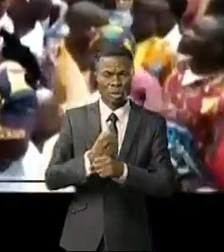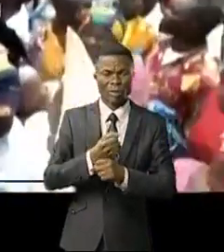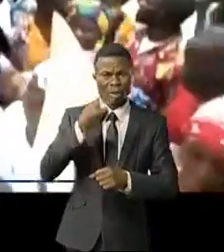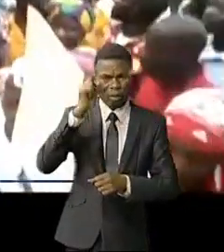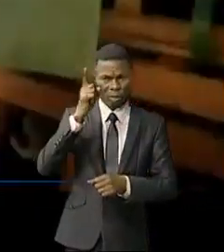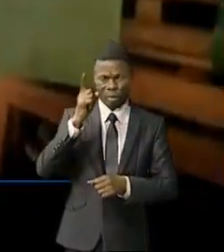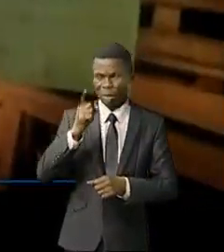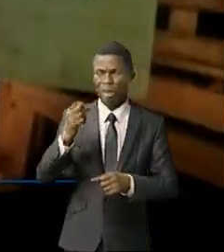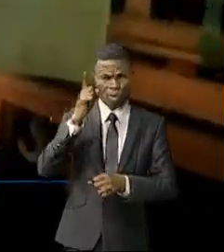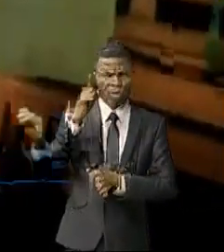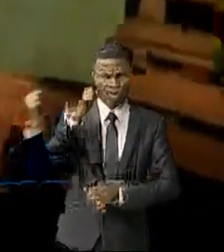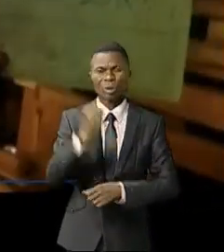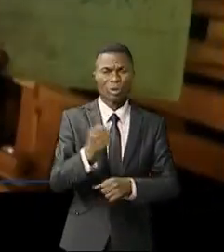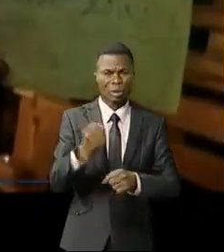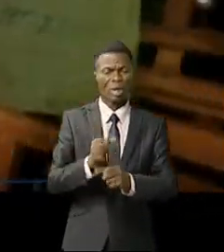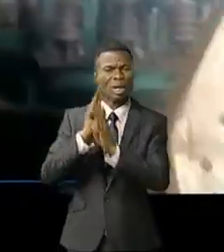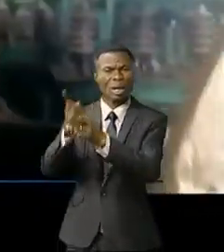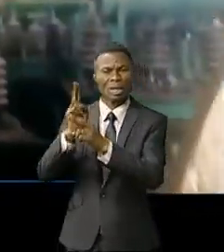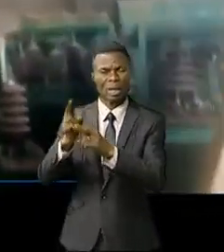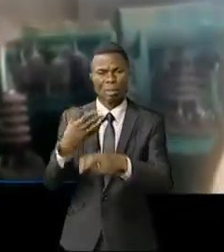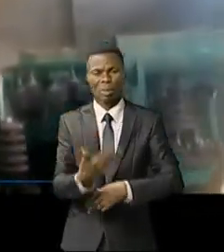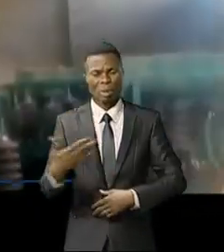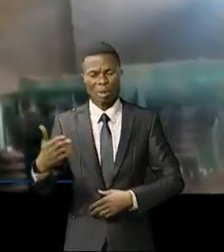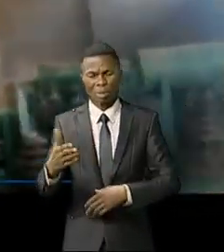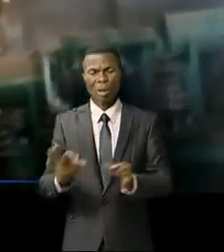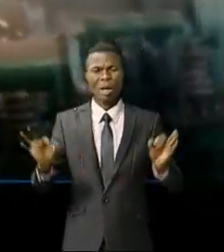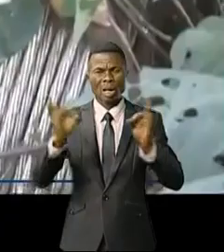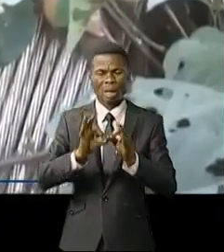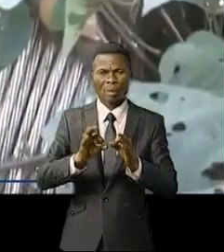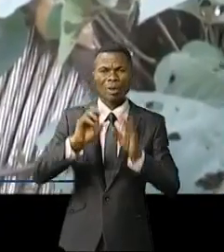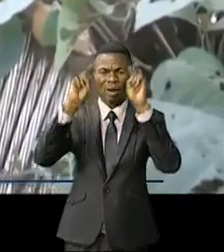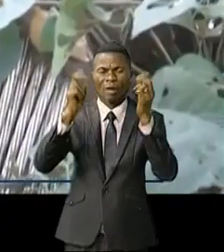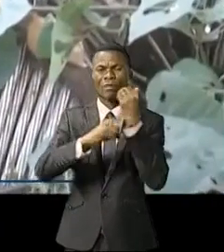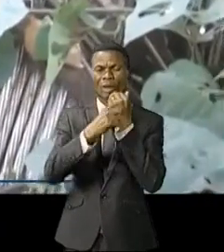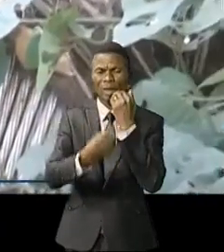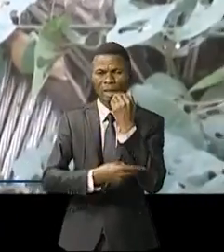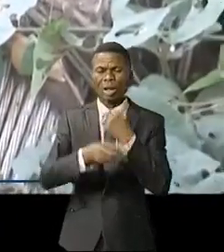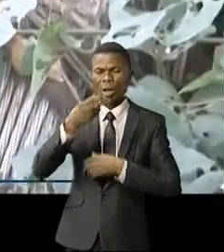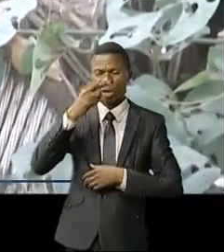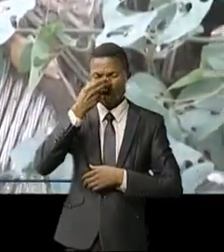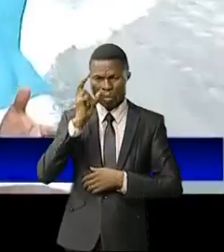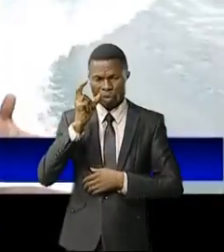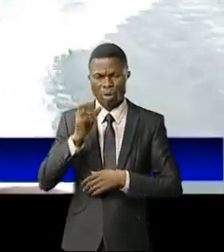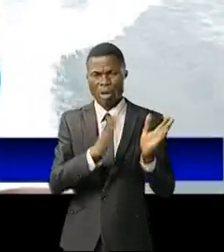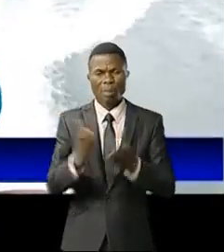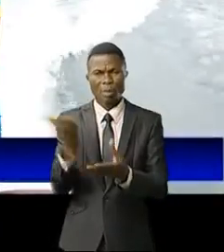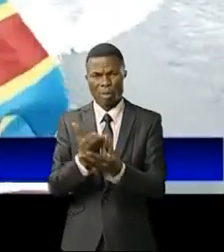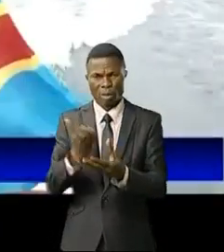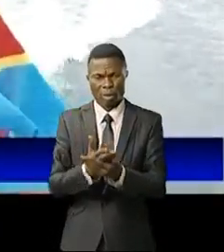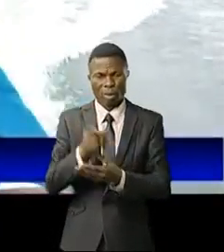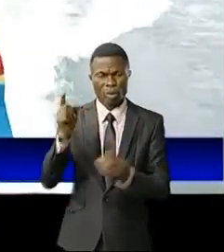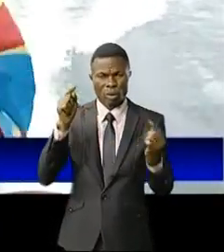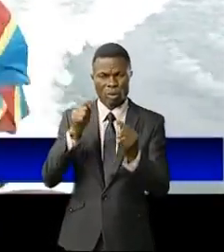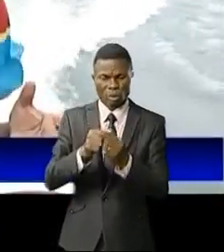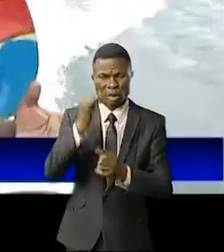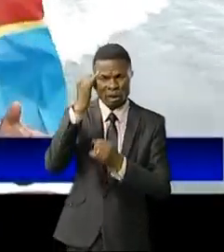du personnel, faire un état des lieux des matériels entreposés à Bukavu et sur les sites Didjoui, préparer les dossiers de l'appel d'offres jusqu'à la